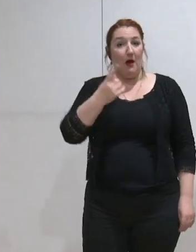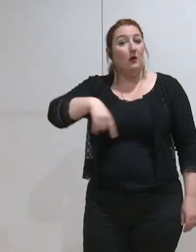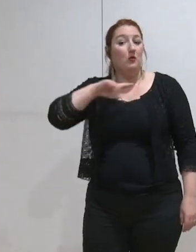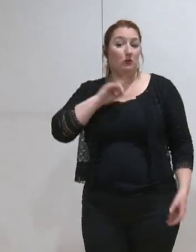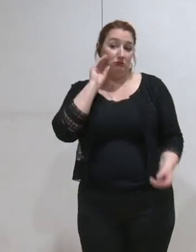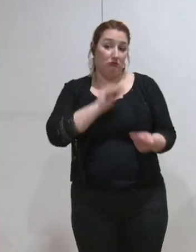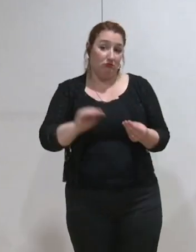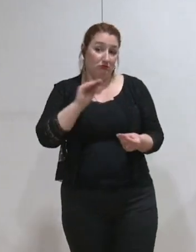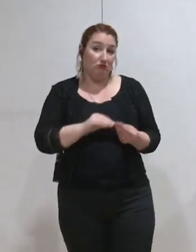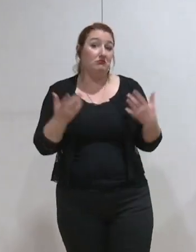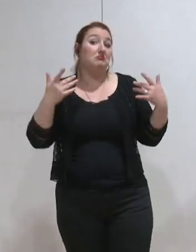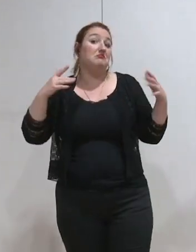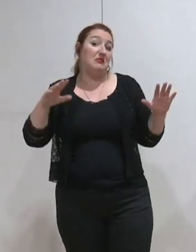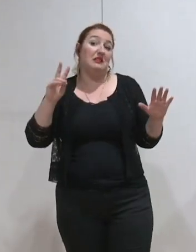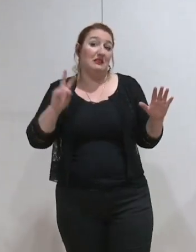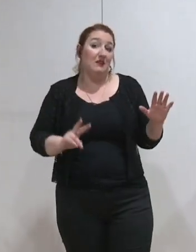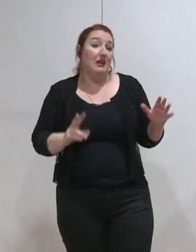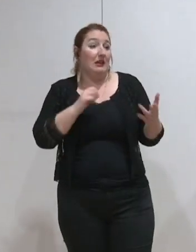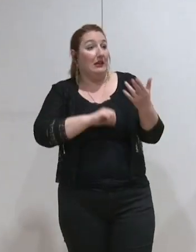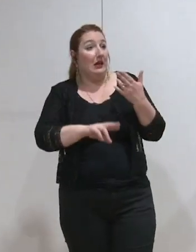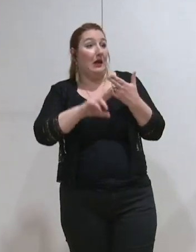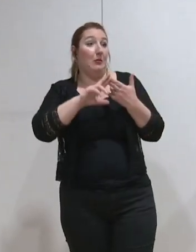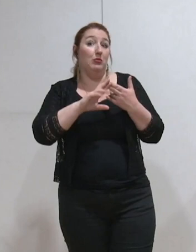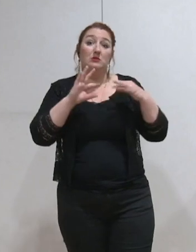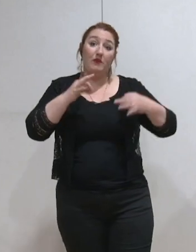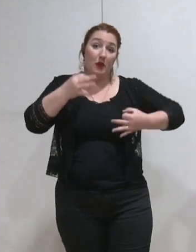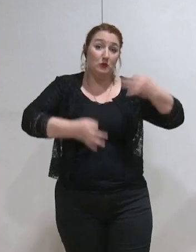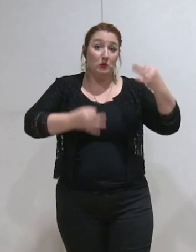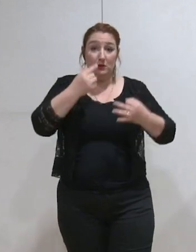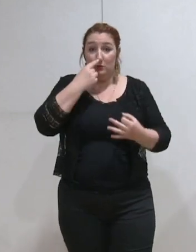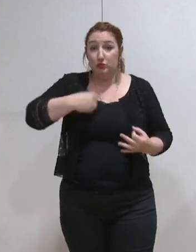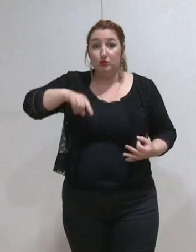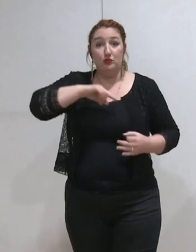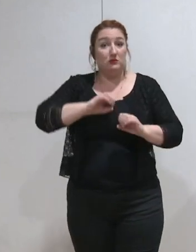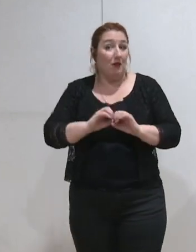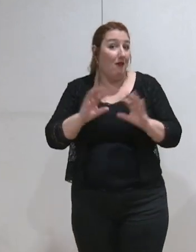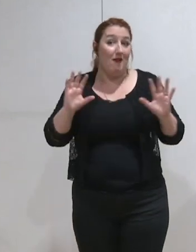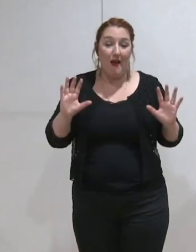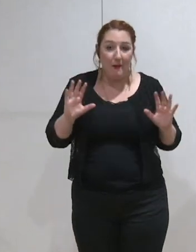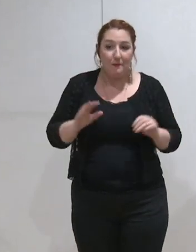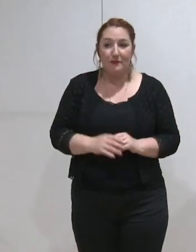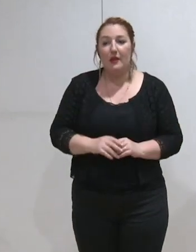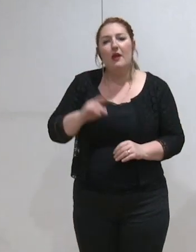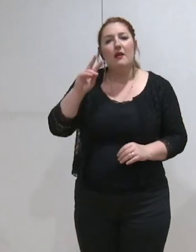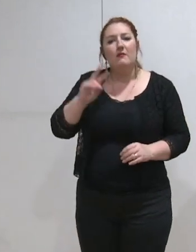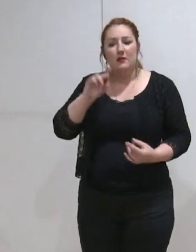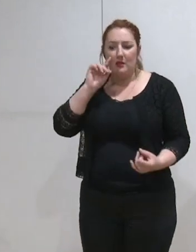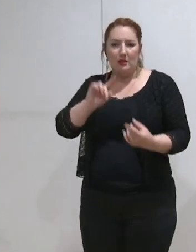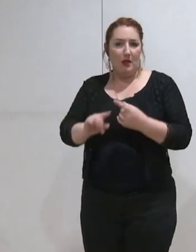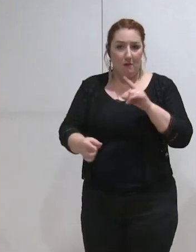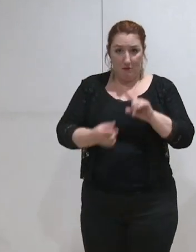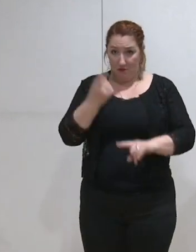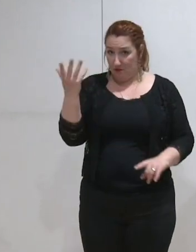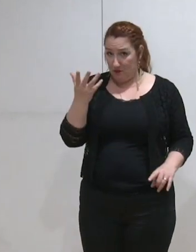réponse paraît juridiquement assez assez claire donc euh le vrai sujet va être de savoir comment